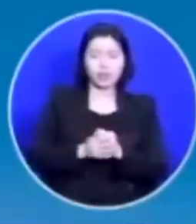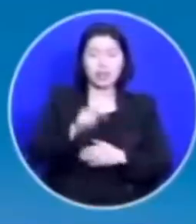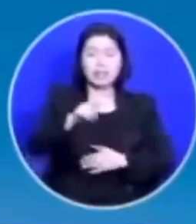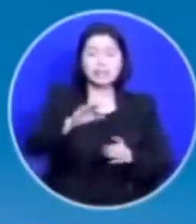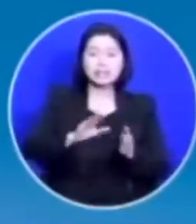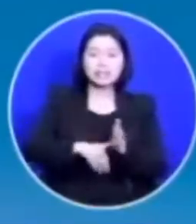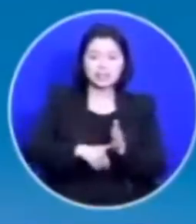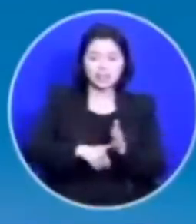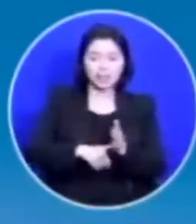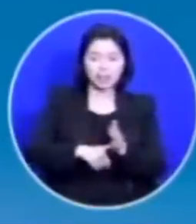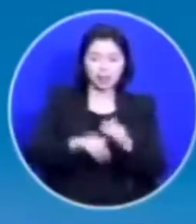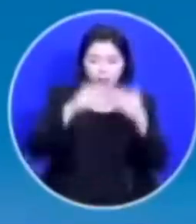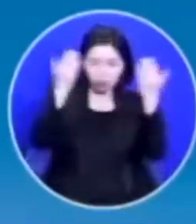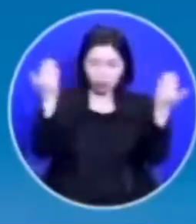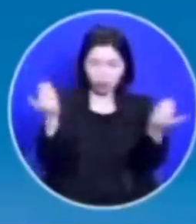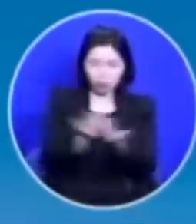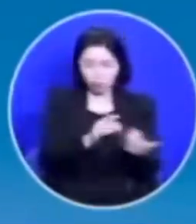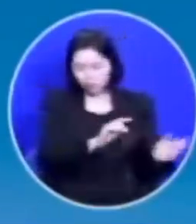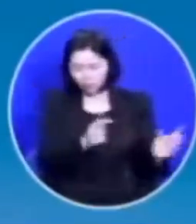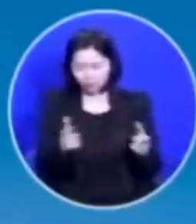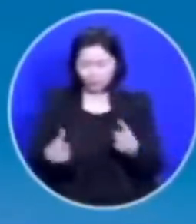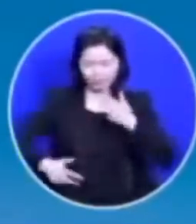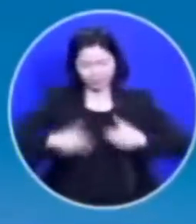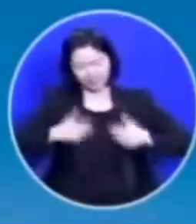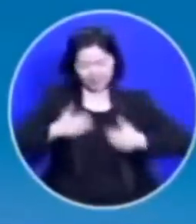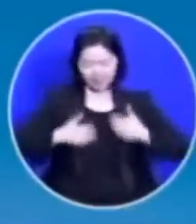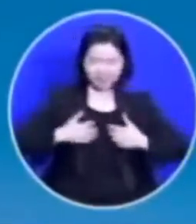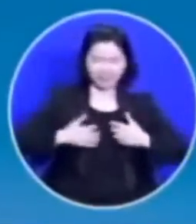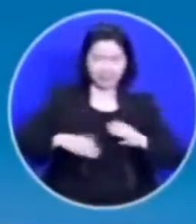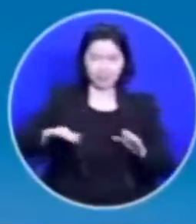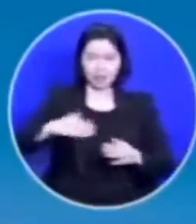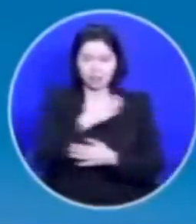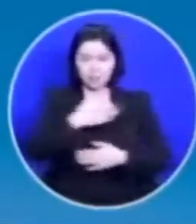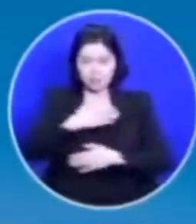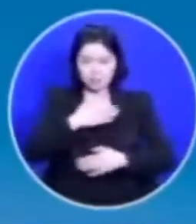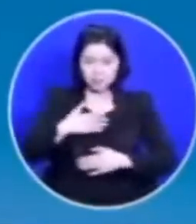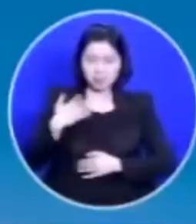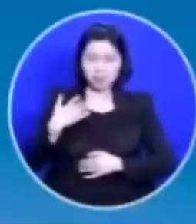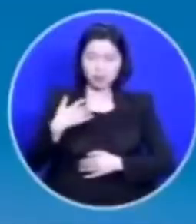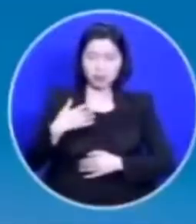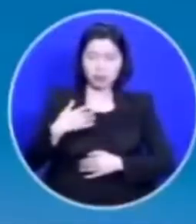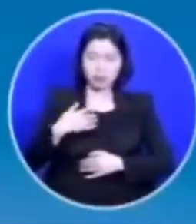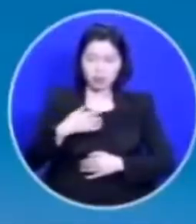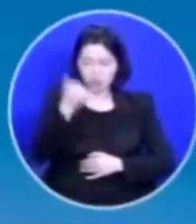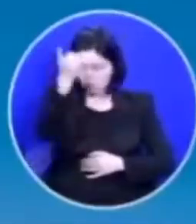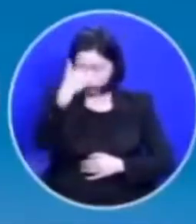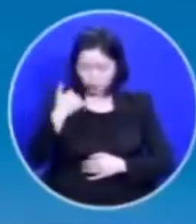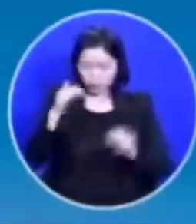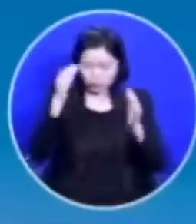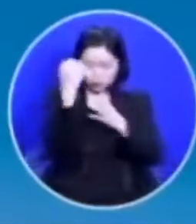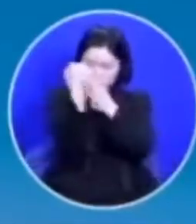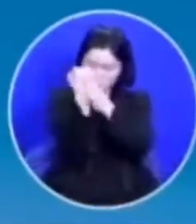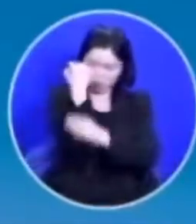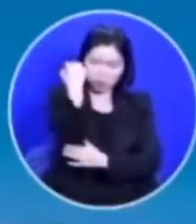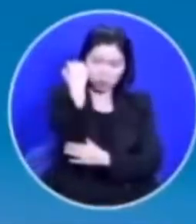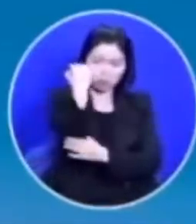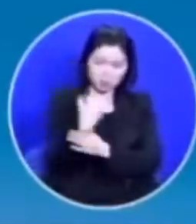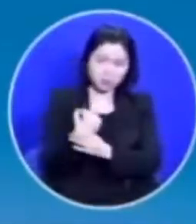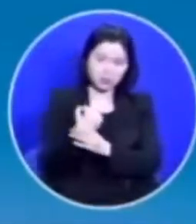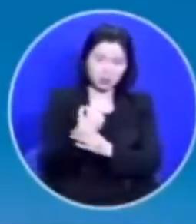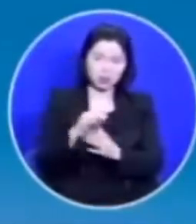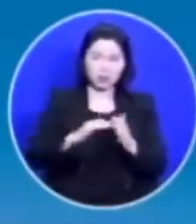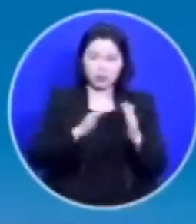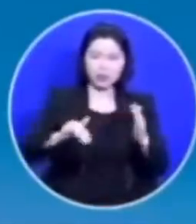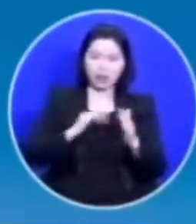그때 당시에 온갖 오락과 쾌락과 목욕 문화 도덕적인 부패로 가정이 무너져 버렸습니다